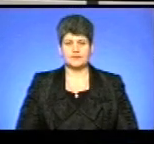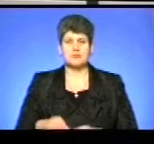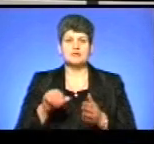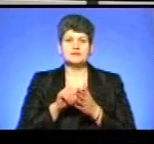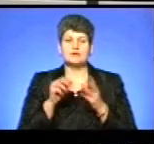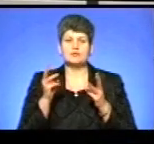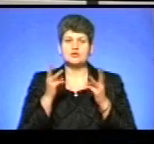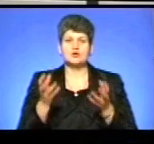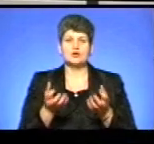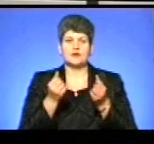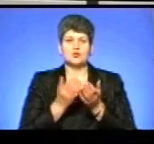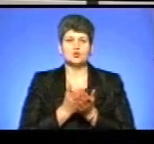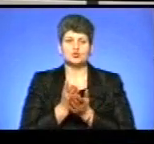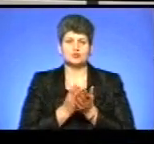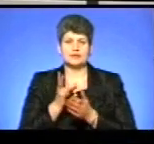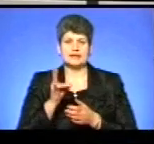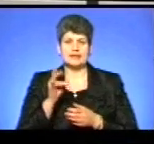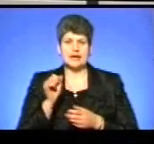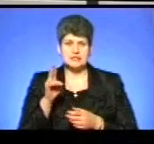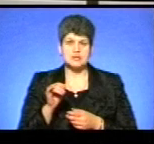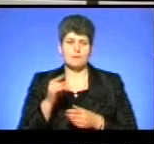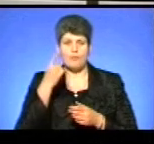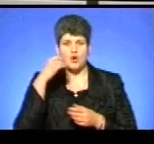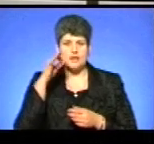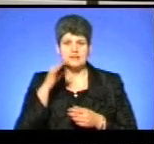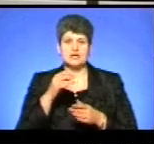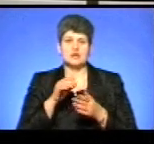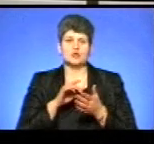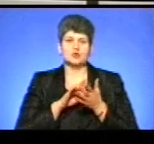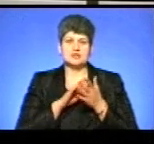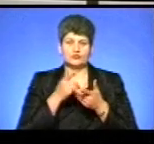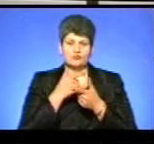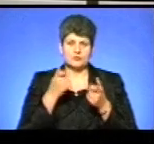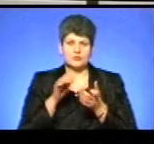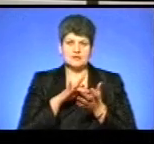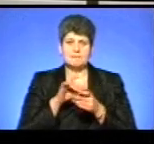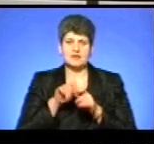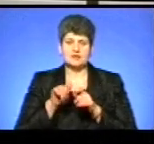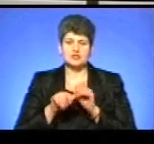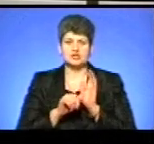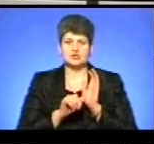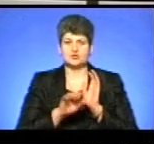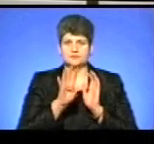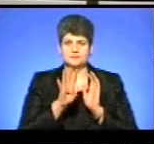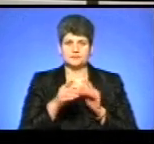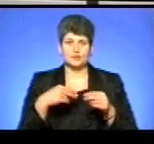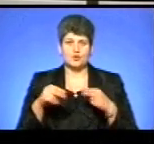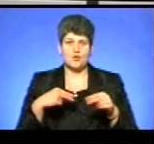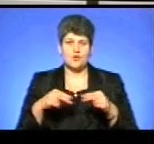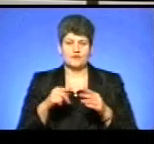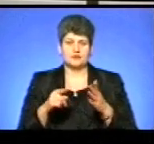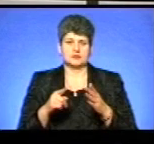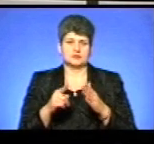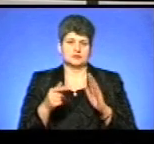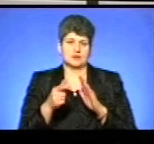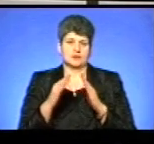Представники пожежно-рятувальної служби, Нацполіції і туристично-інформаційного центру Тернополя перевірили 64 торгових точки зимового